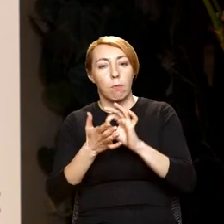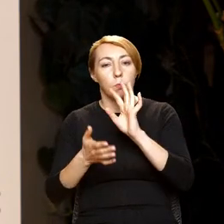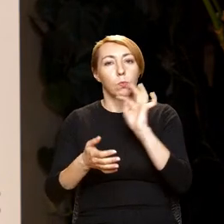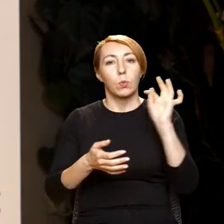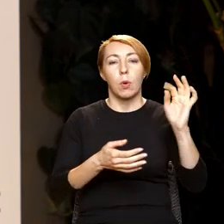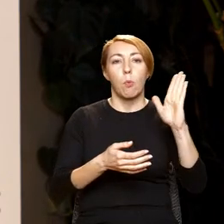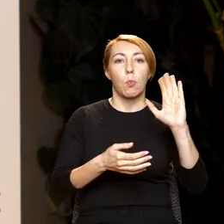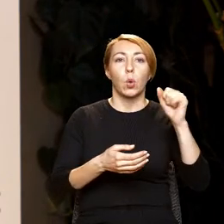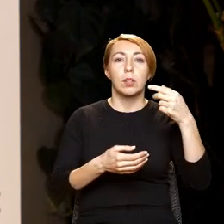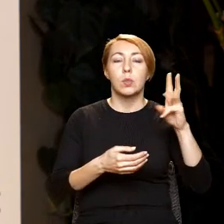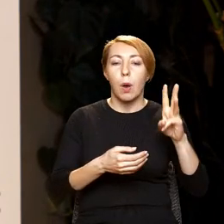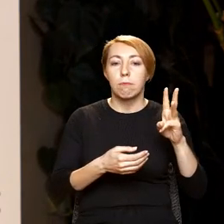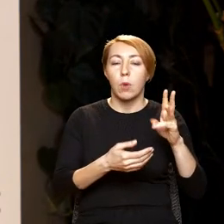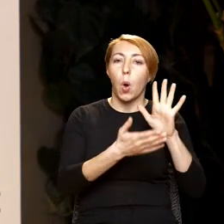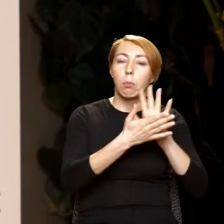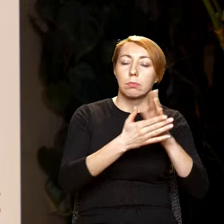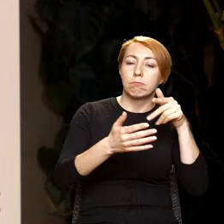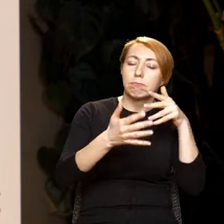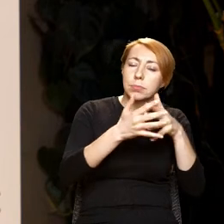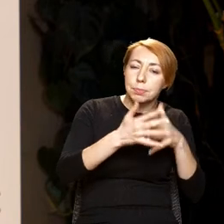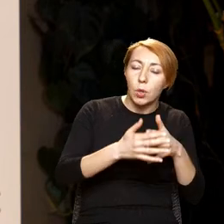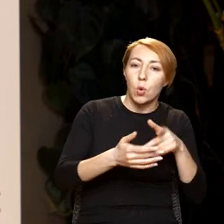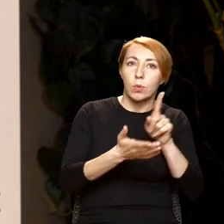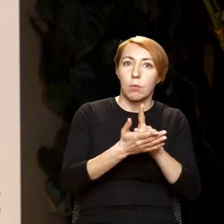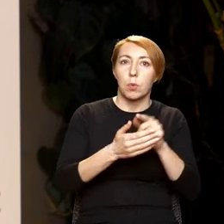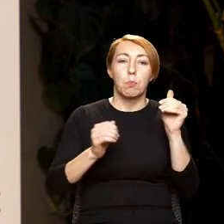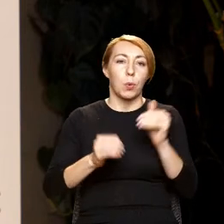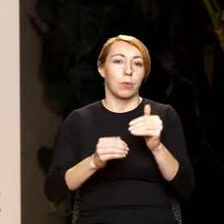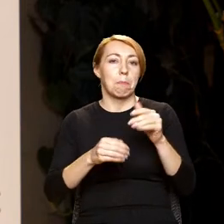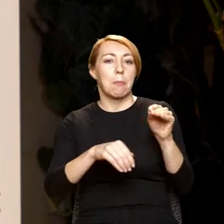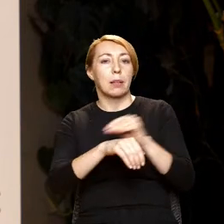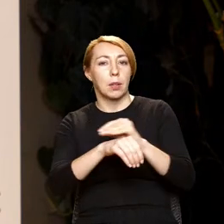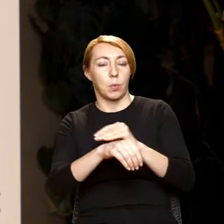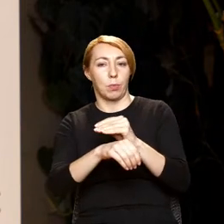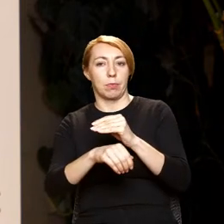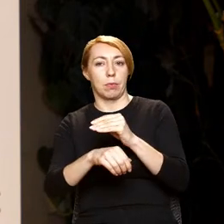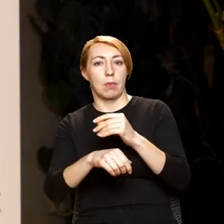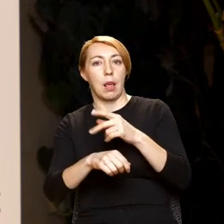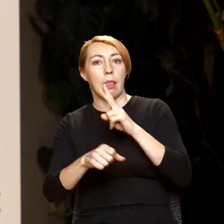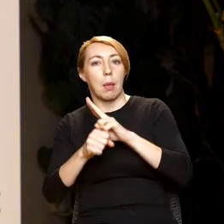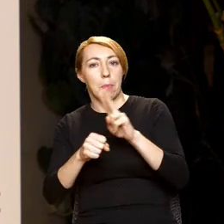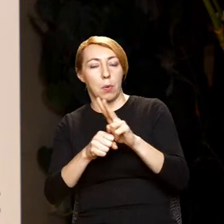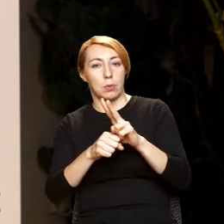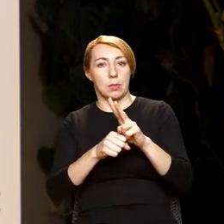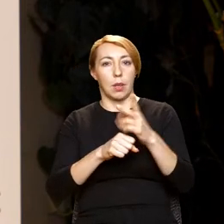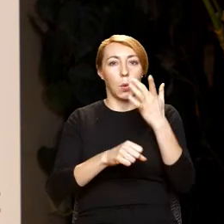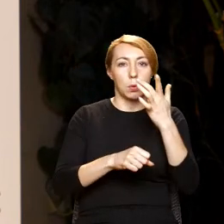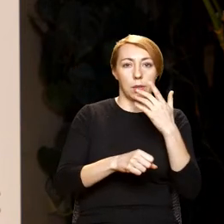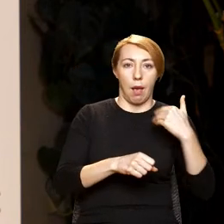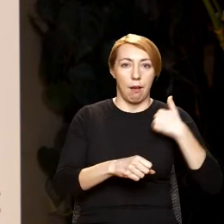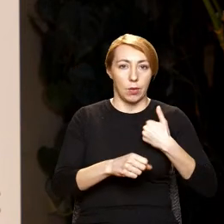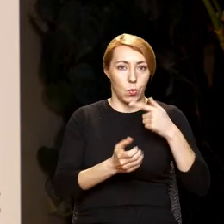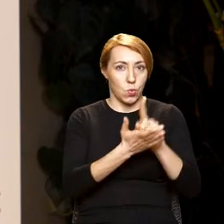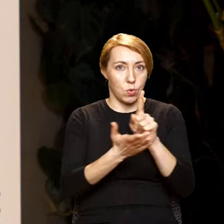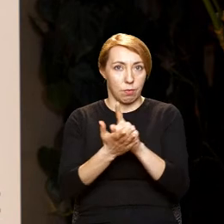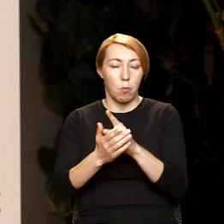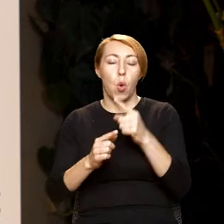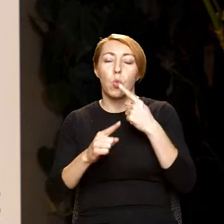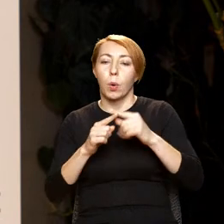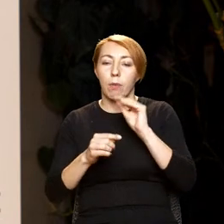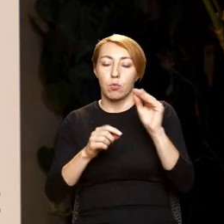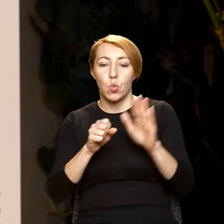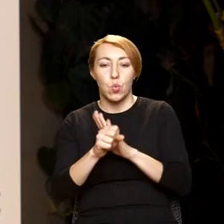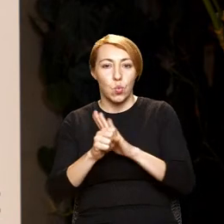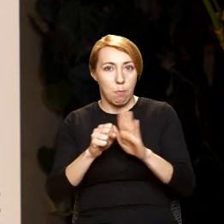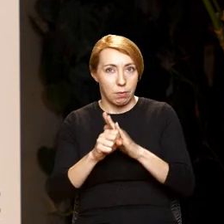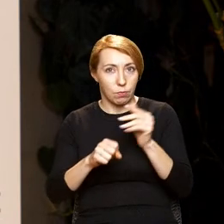możliwe, ponieważ mógł swobodnie korzystać z materiałów po japońsku, rosyjsku i angielsku. Jest jeszcze kilka rzeczy do uzupełnienia. Po